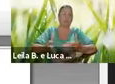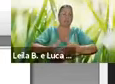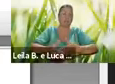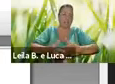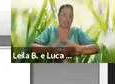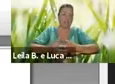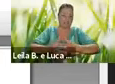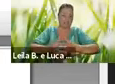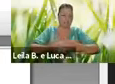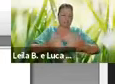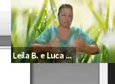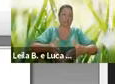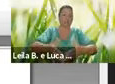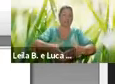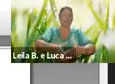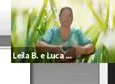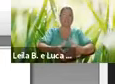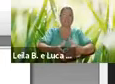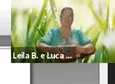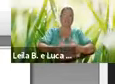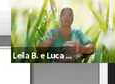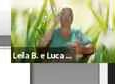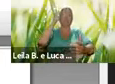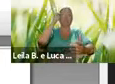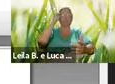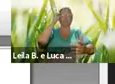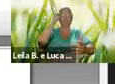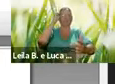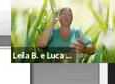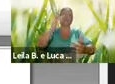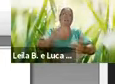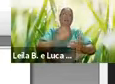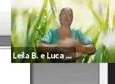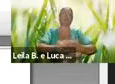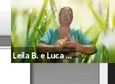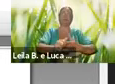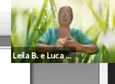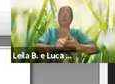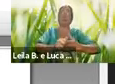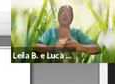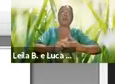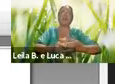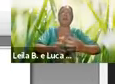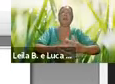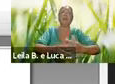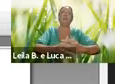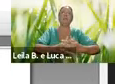un Silva, era incarnato, era un essere umano incarnato e qua stava.